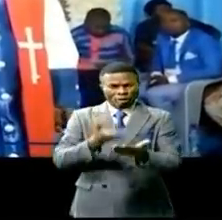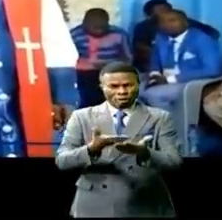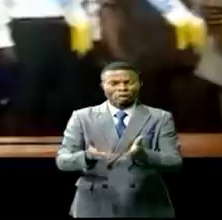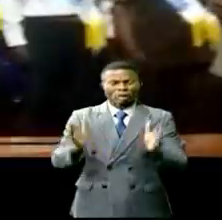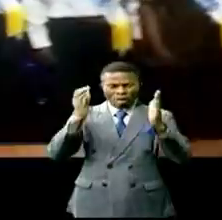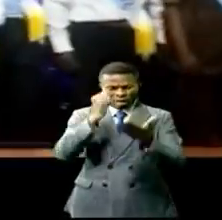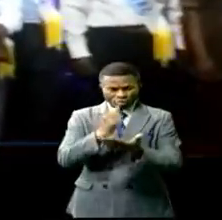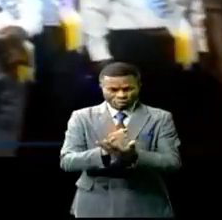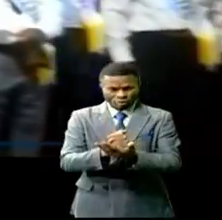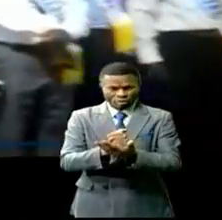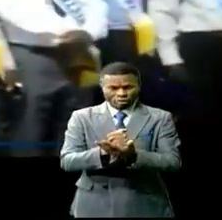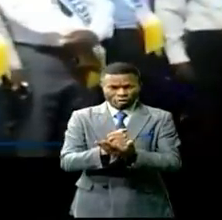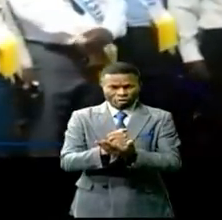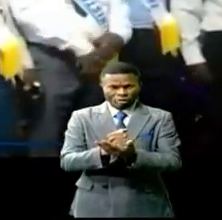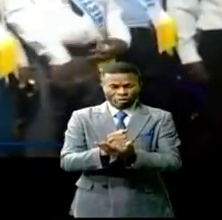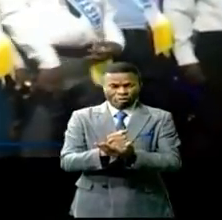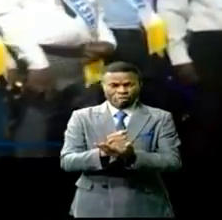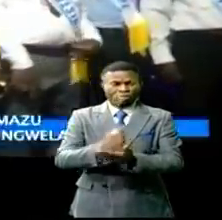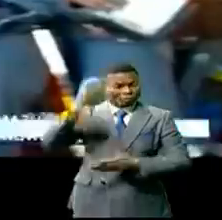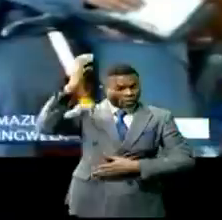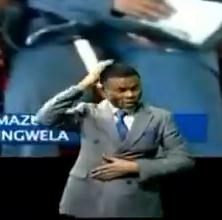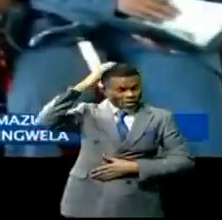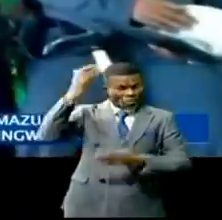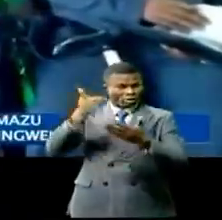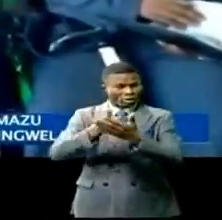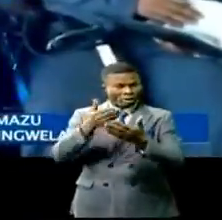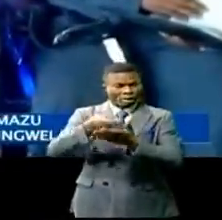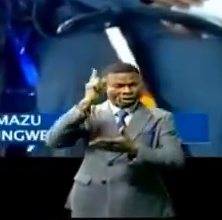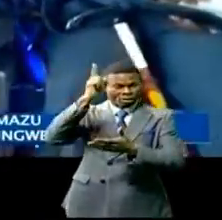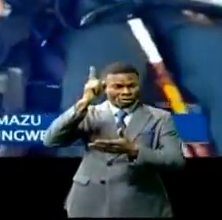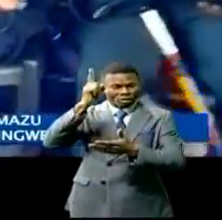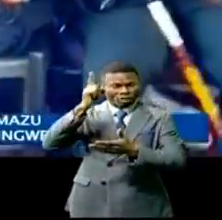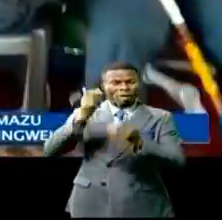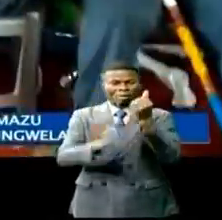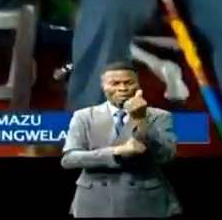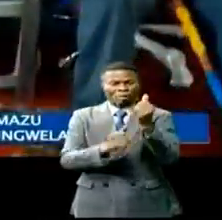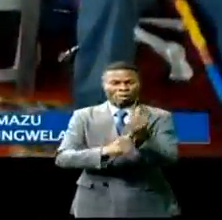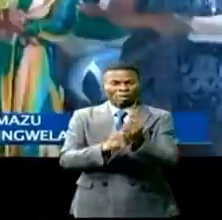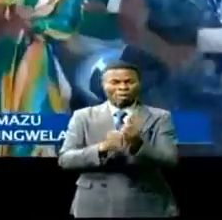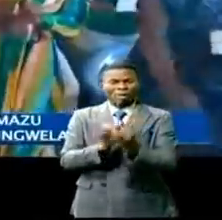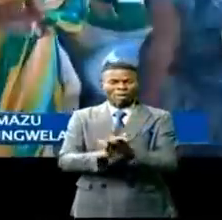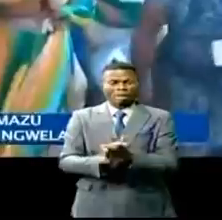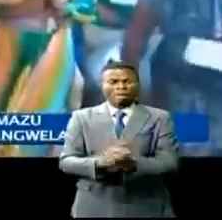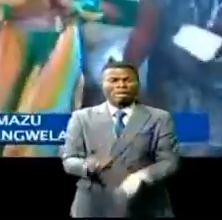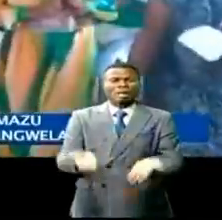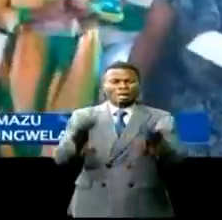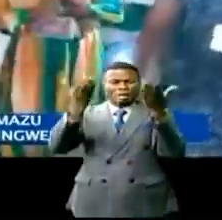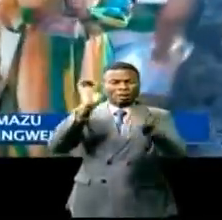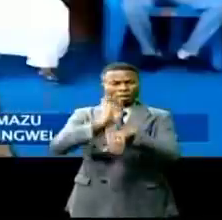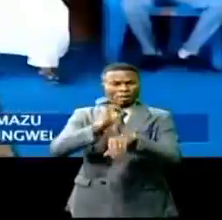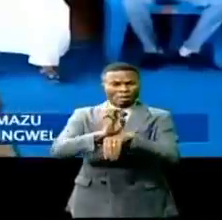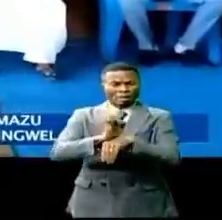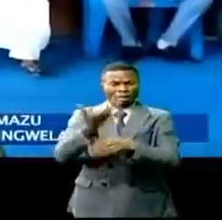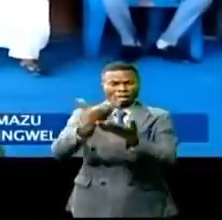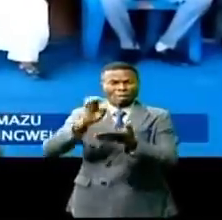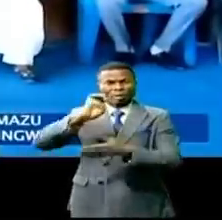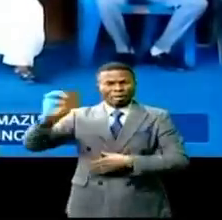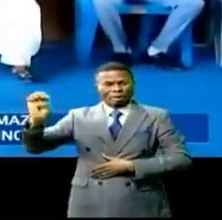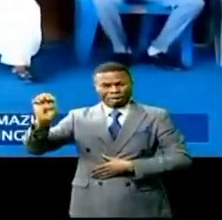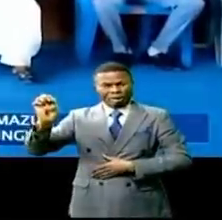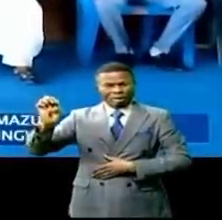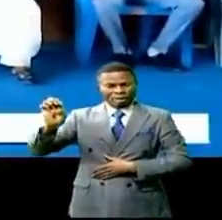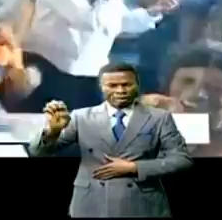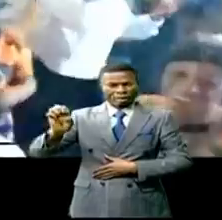noter que le reverrons chadrac et le premier pasteur a apporté le réveil spirituel dans la partie est de la république